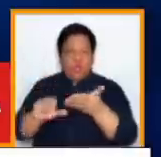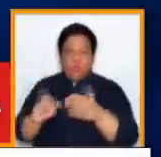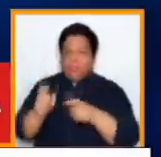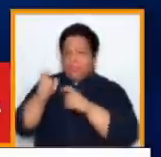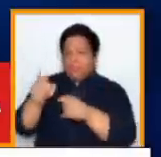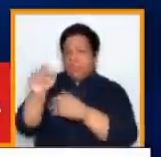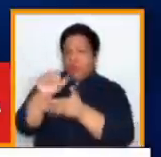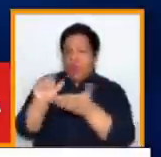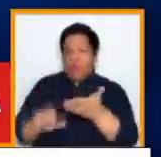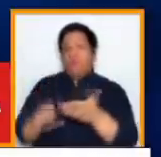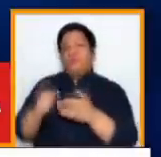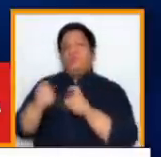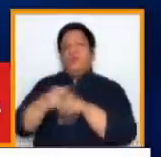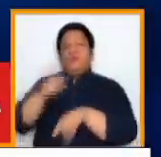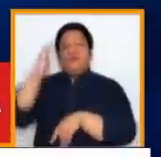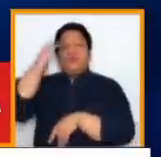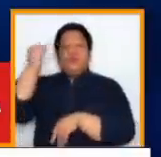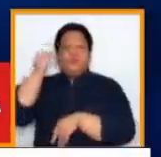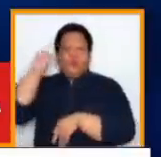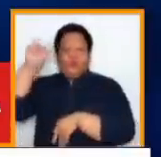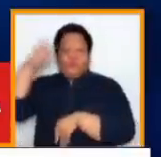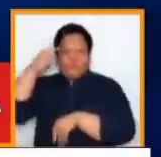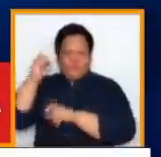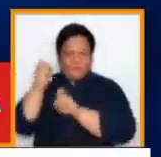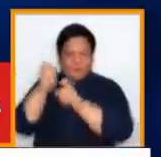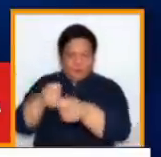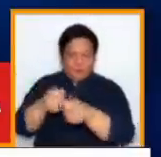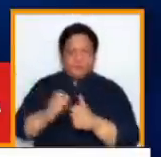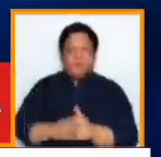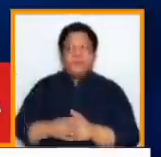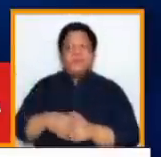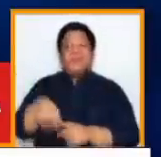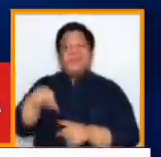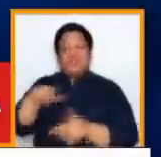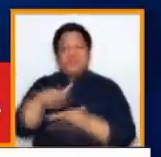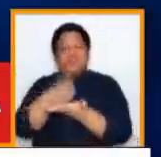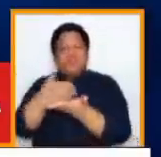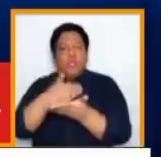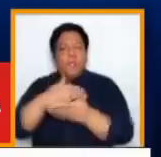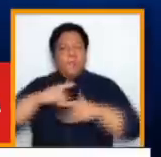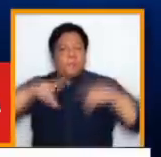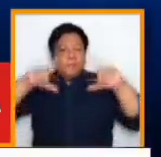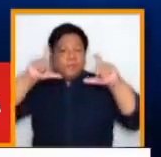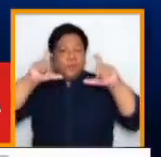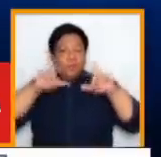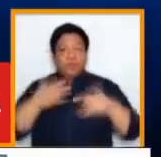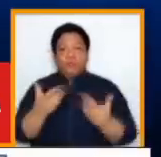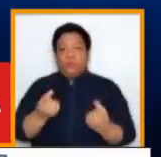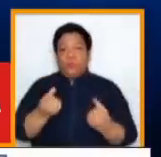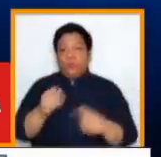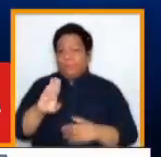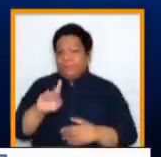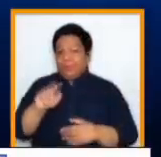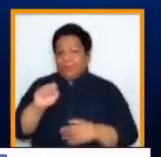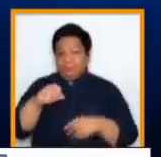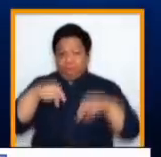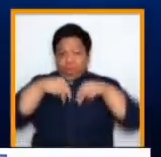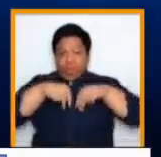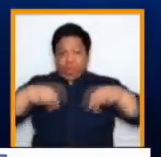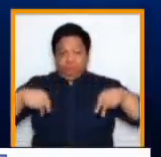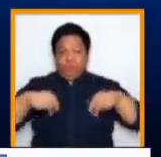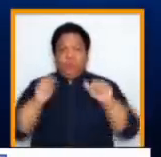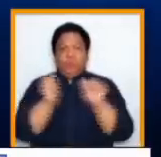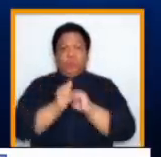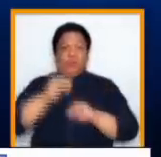Korean government. Oh. Binahagi rin ng Met ang isang litrato kung saan nakatayo ang BTS members sa likod ng mga opisyal kasama sina South Korean First Lady